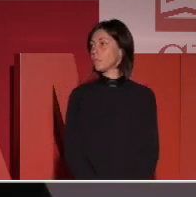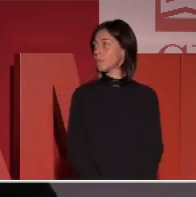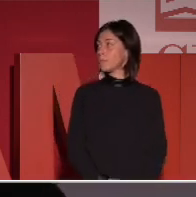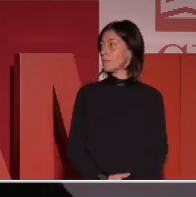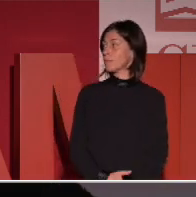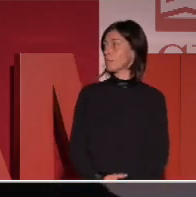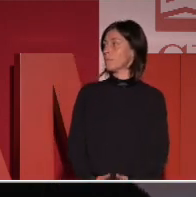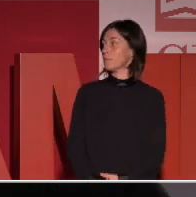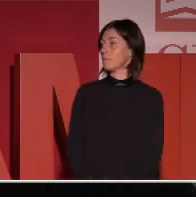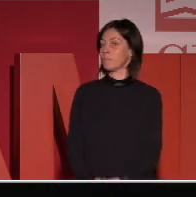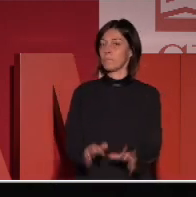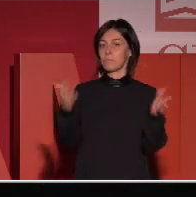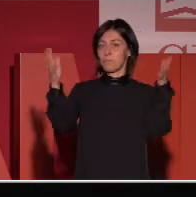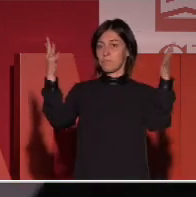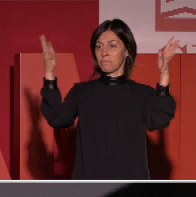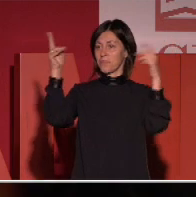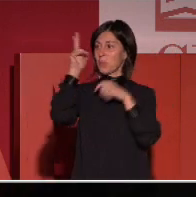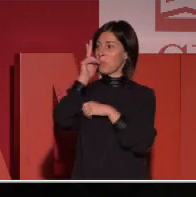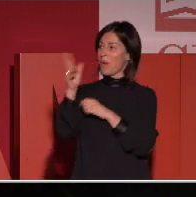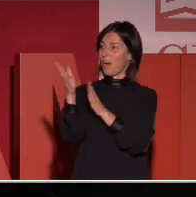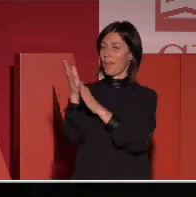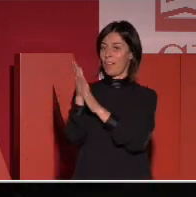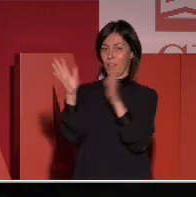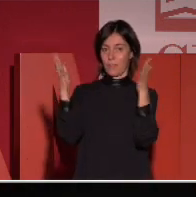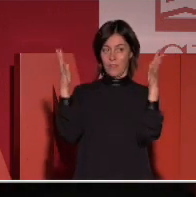grazie a lella costa bravissimo no